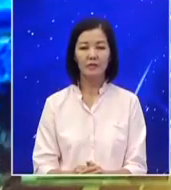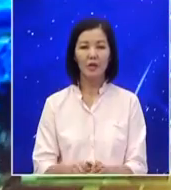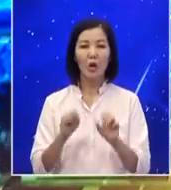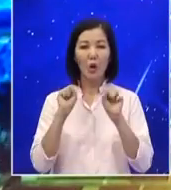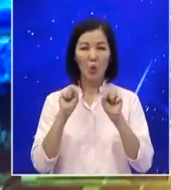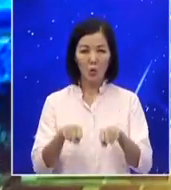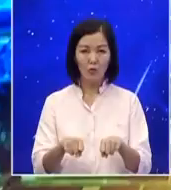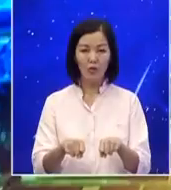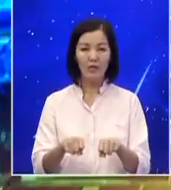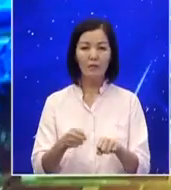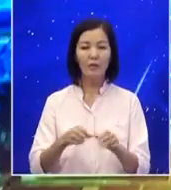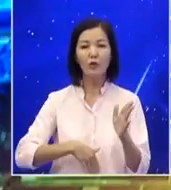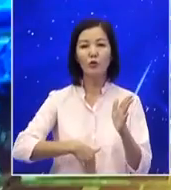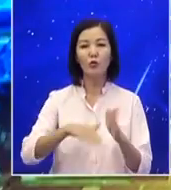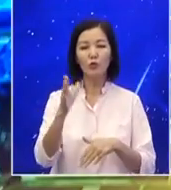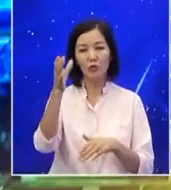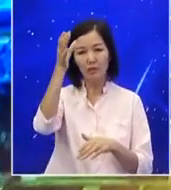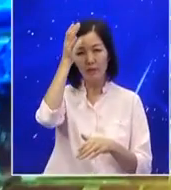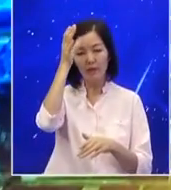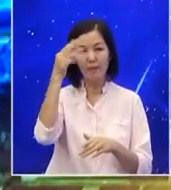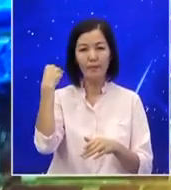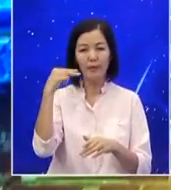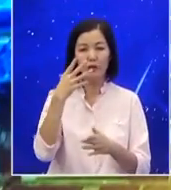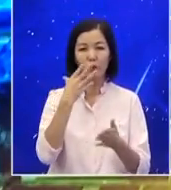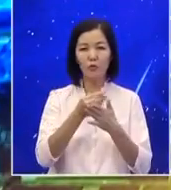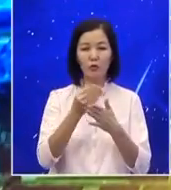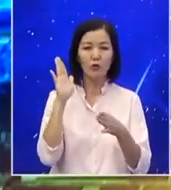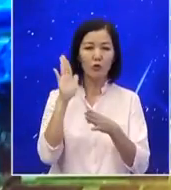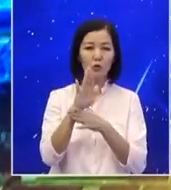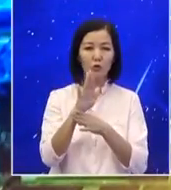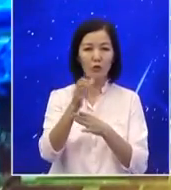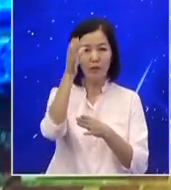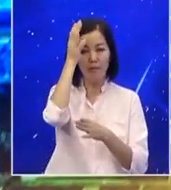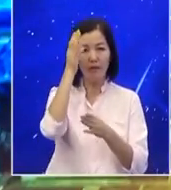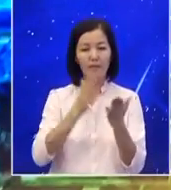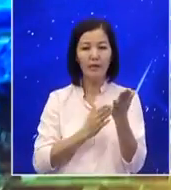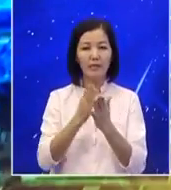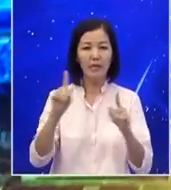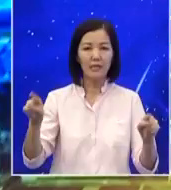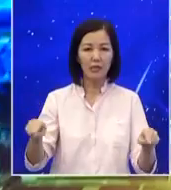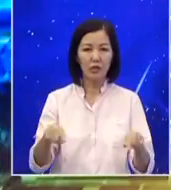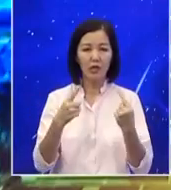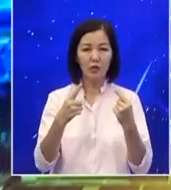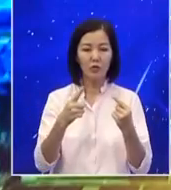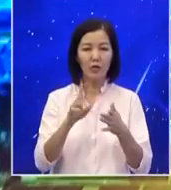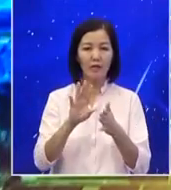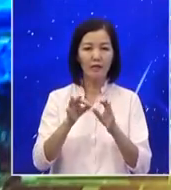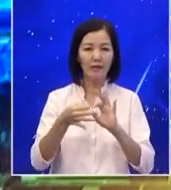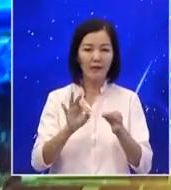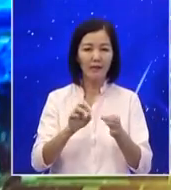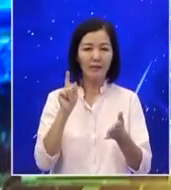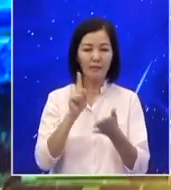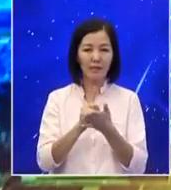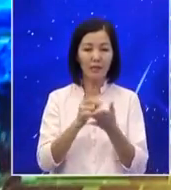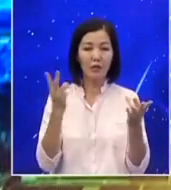Қол жетімді әрі сапалы білімі. Президент кезекті жолдауында білім саласының жаңғырту туралы нақты міндеттер қойды. Алғашқысы